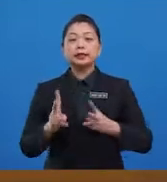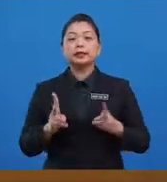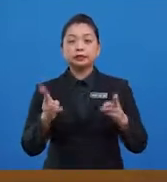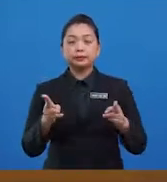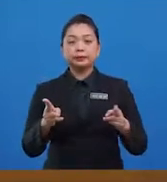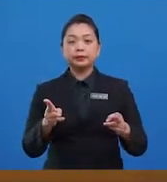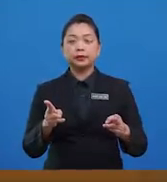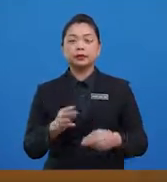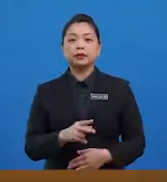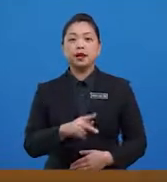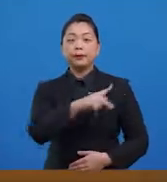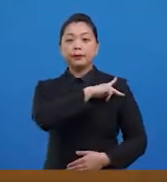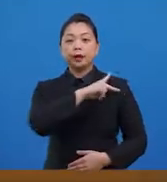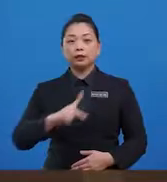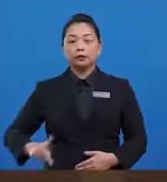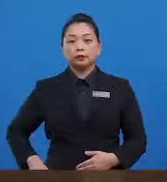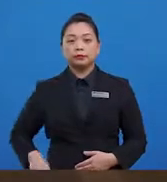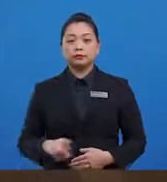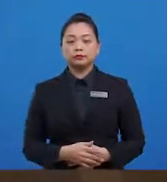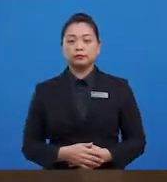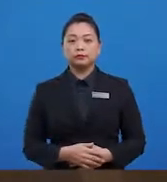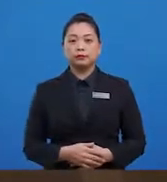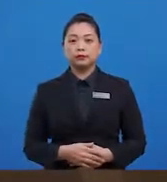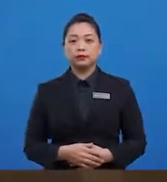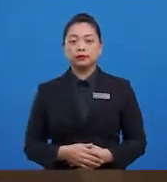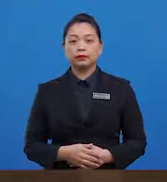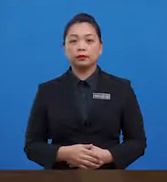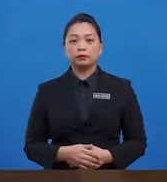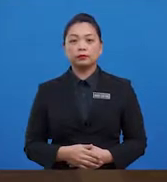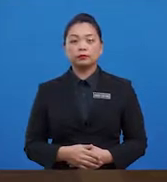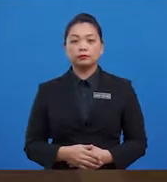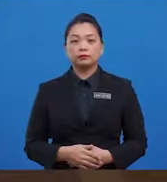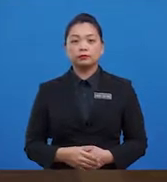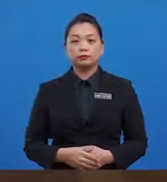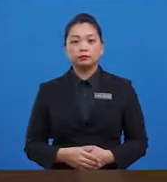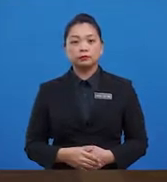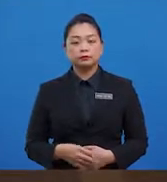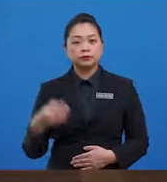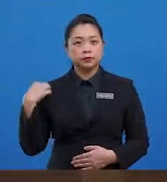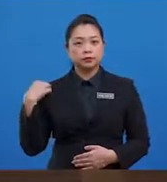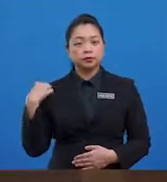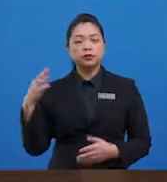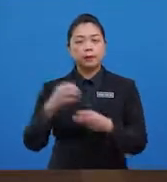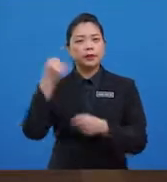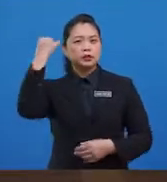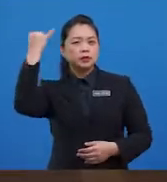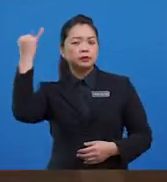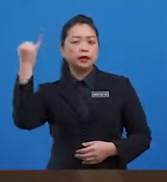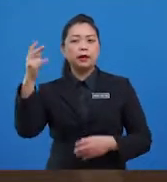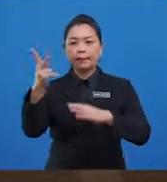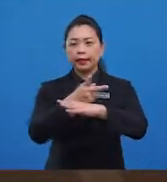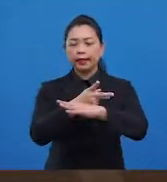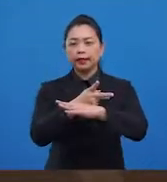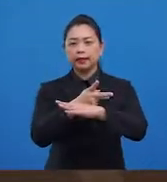Baginda Yang di-Pertuan Agong. Baju ini mendapat inspirasi daripada pakaian tradisi